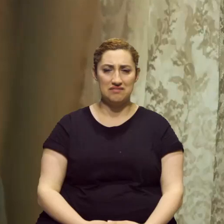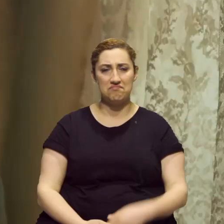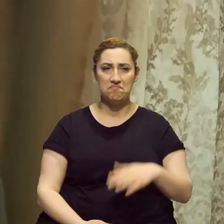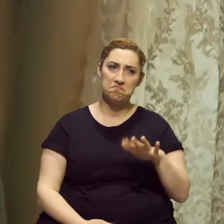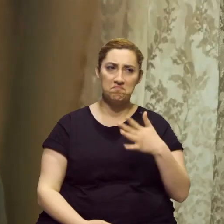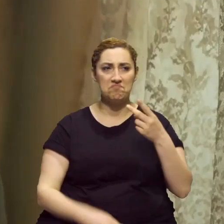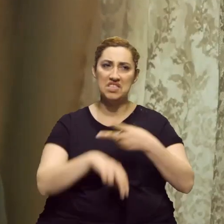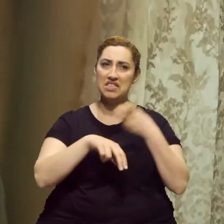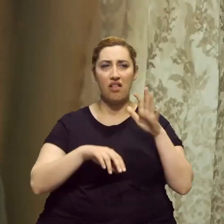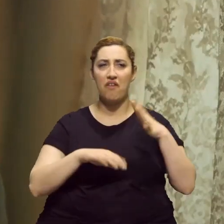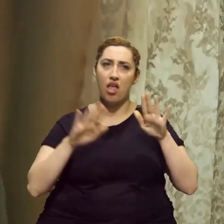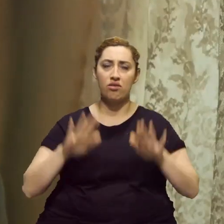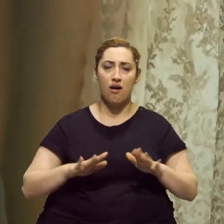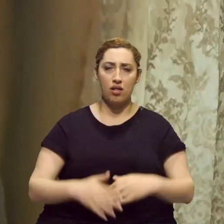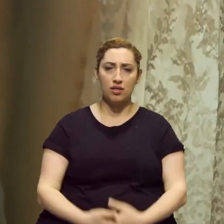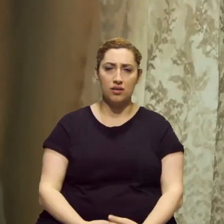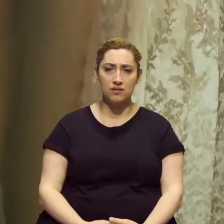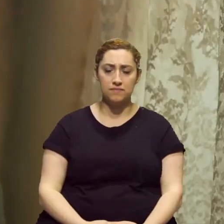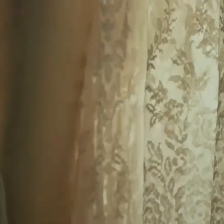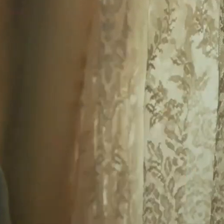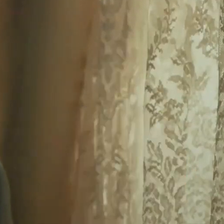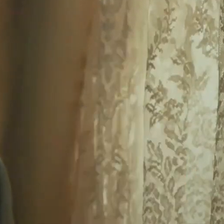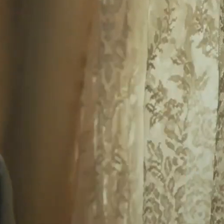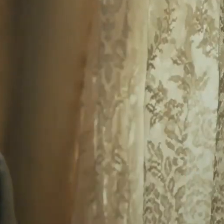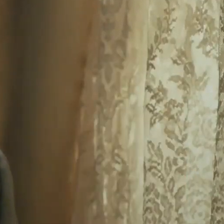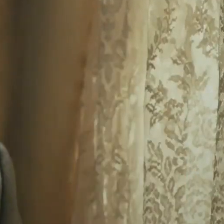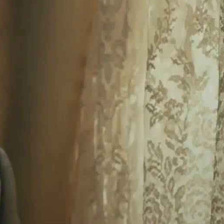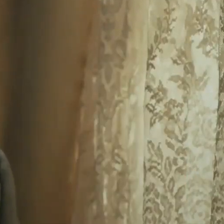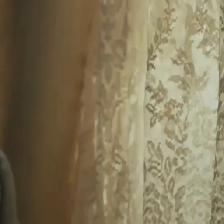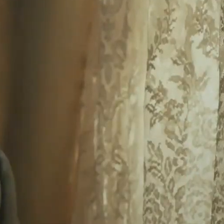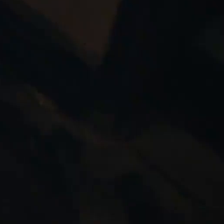Yaklaşık 2 saat kaldı. Gözleri parıldıyor pencerenin önünde.